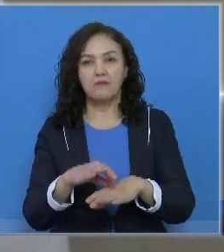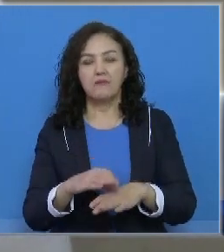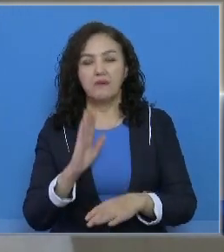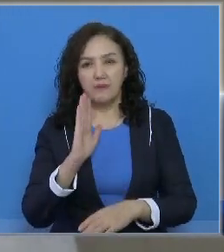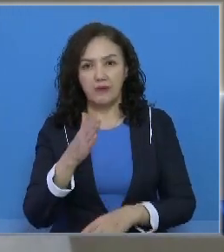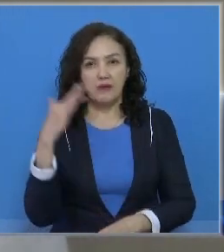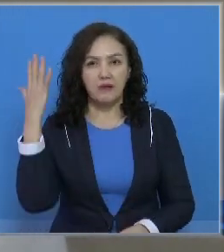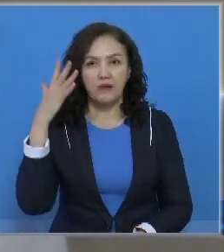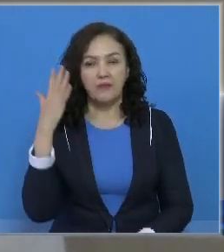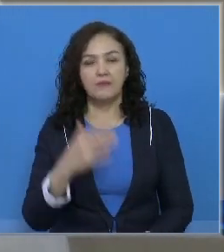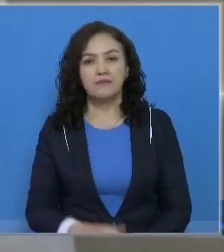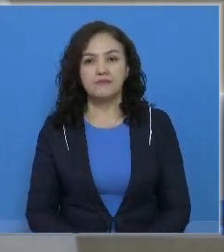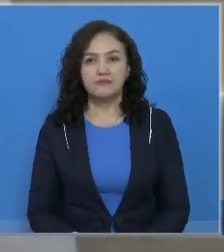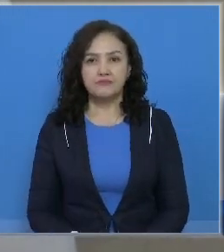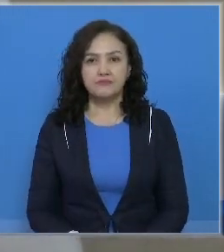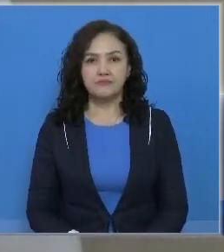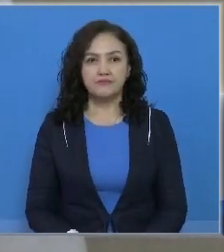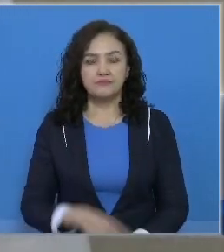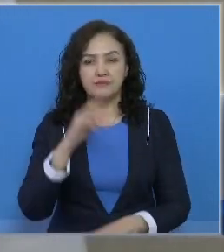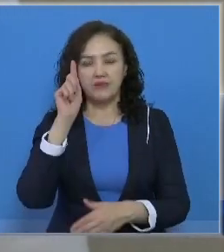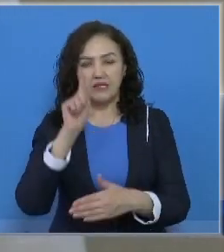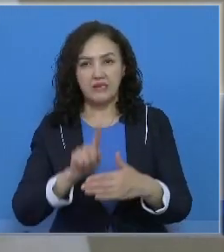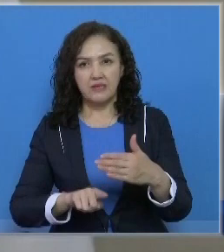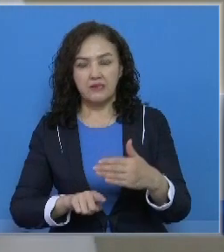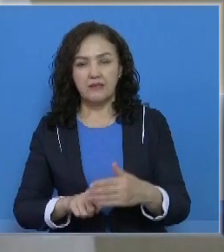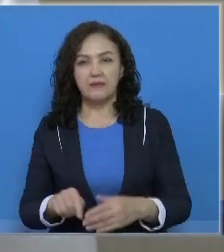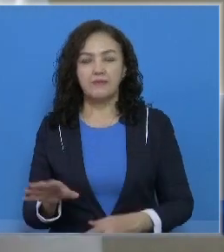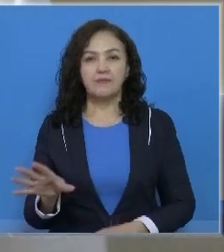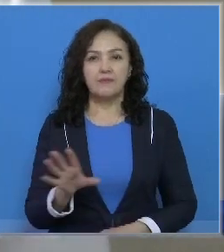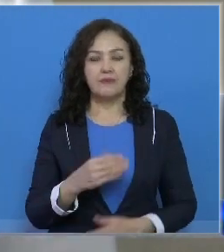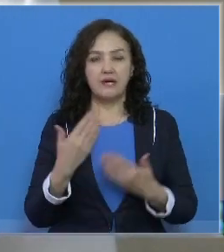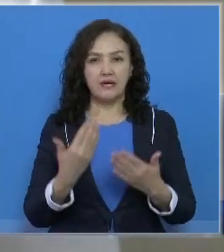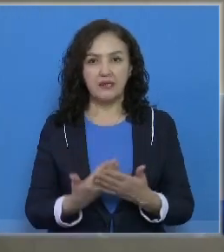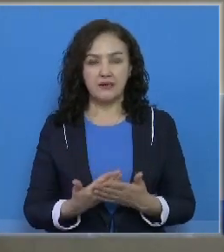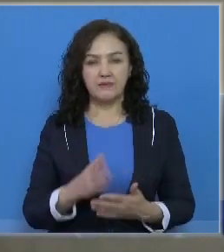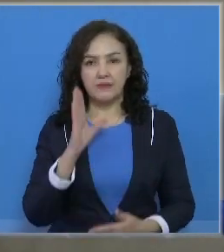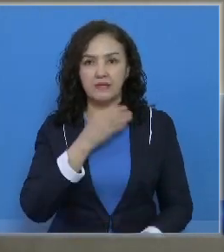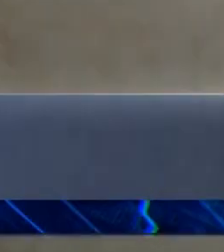боламыз деп ойлаймын. Оған сенімдімін. Бәріне сәттілік тілеймін.